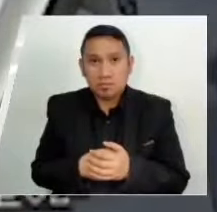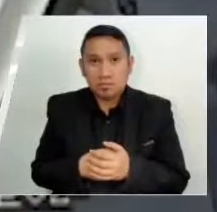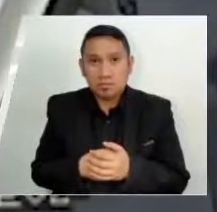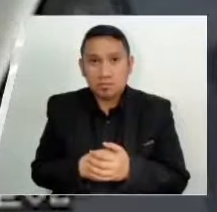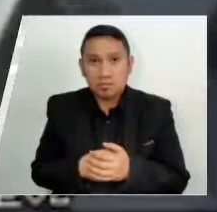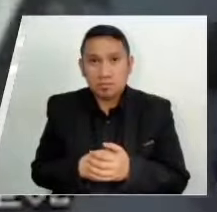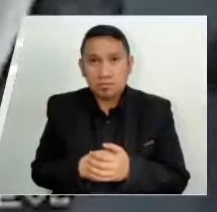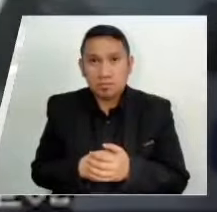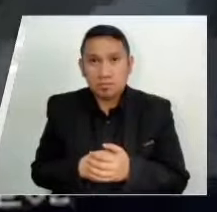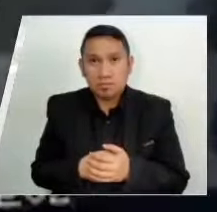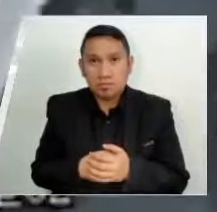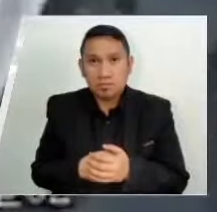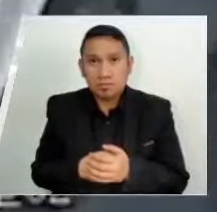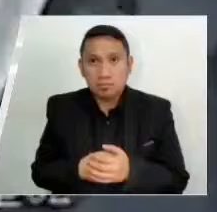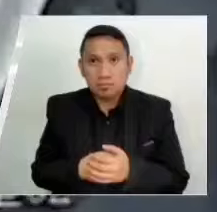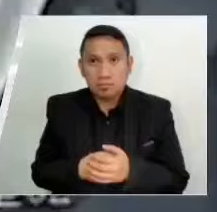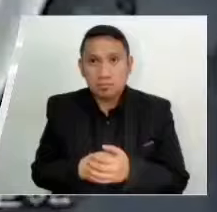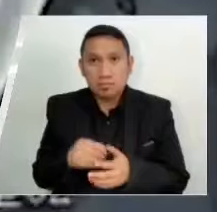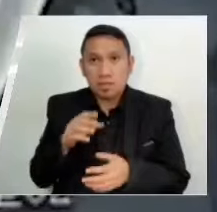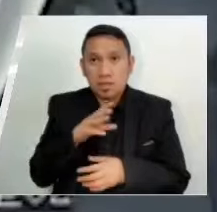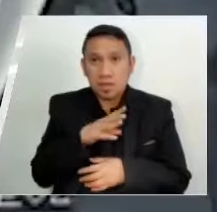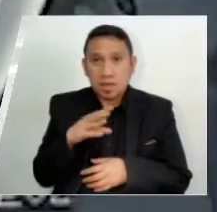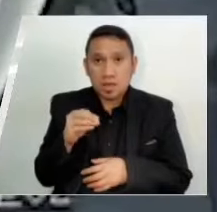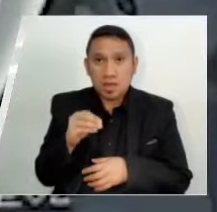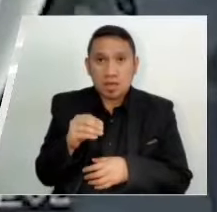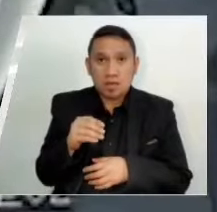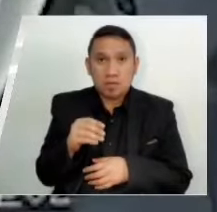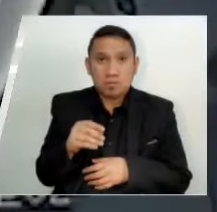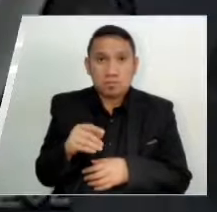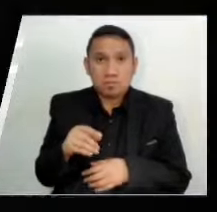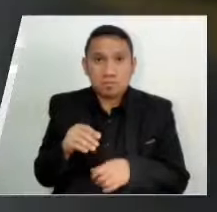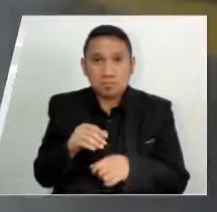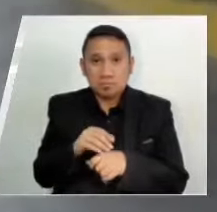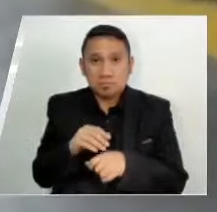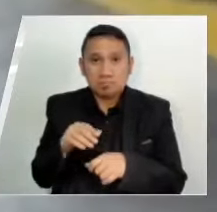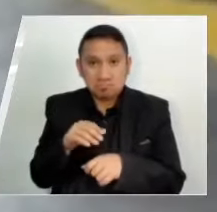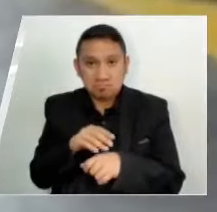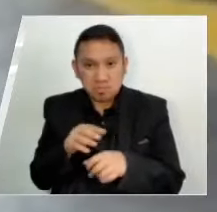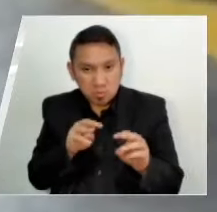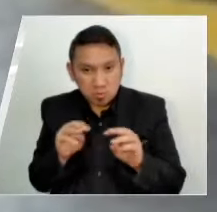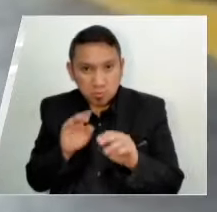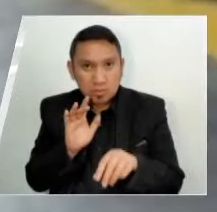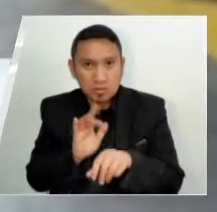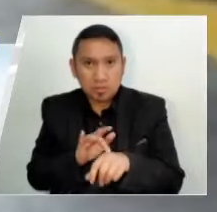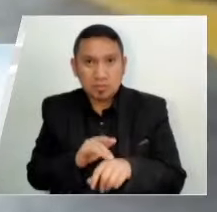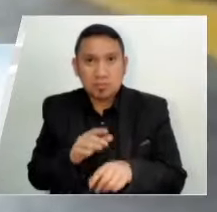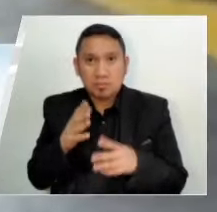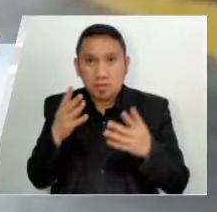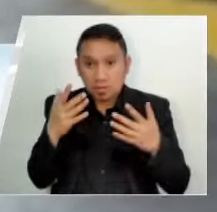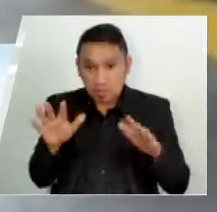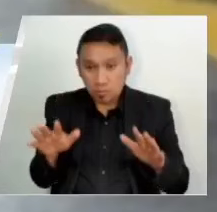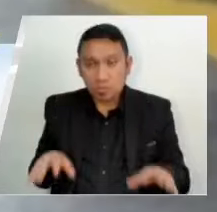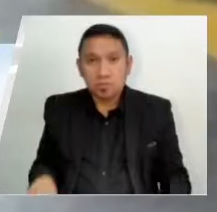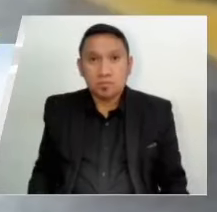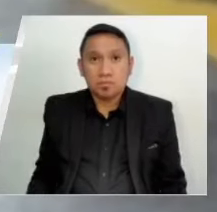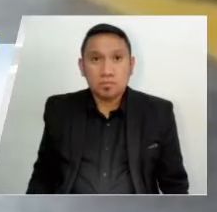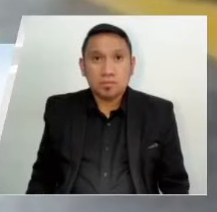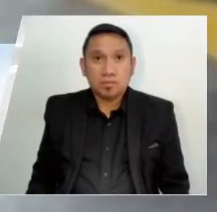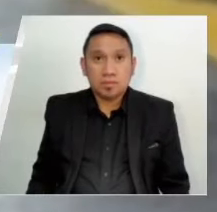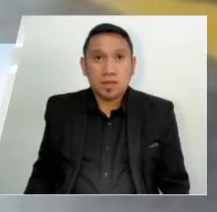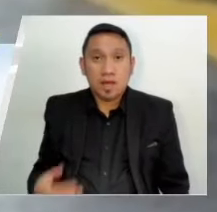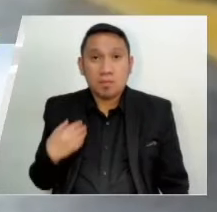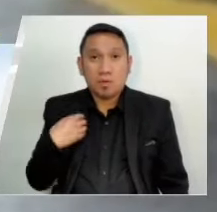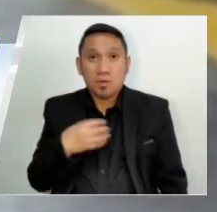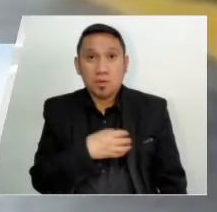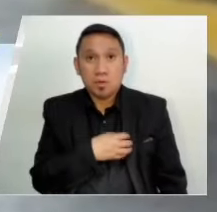May pilit na ginagalaw ang CCTV camera. Nang matapos ang raid, may makikitang mga pulis na nagbaba ng